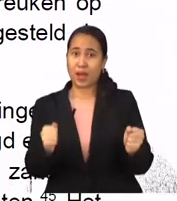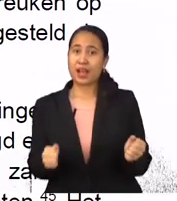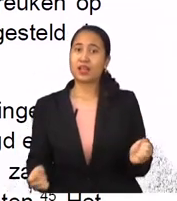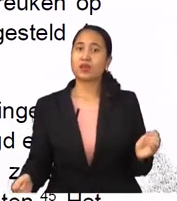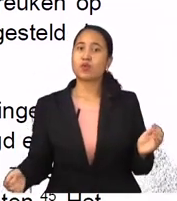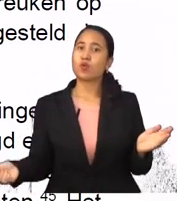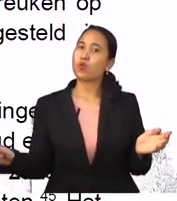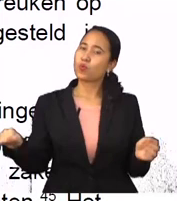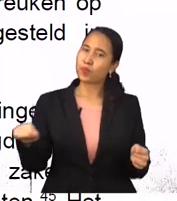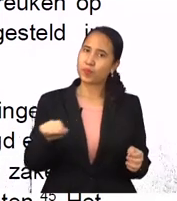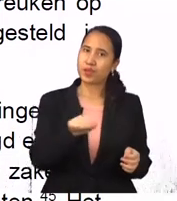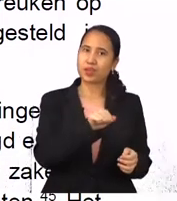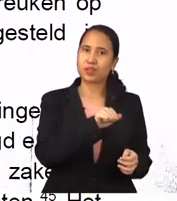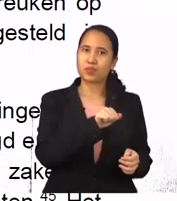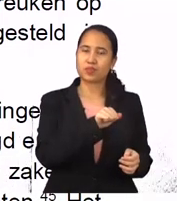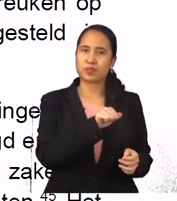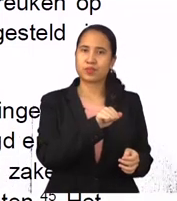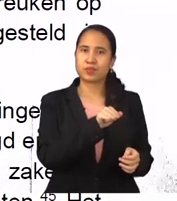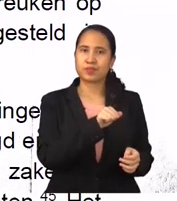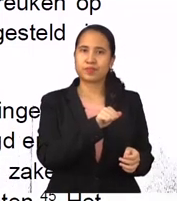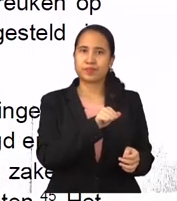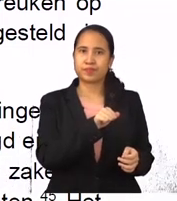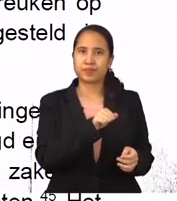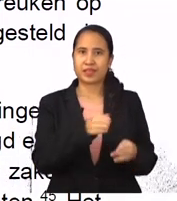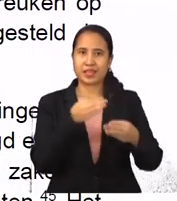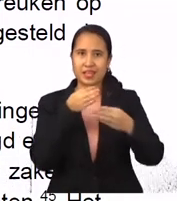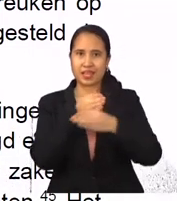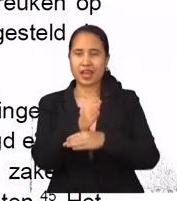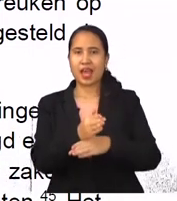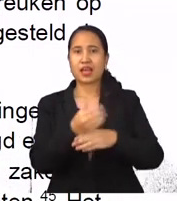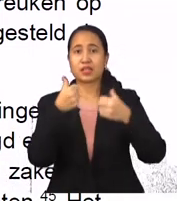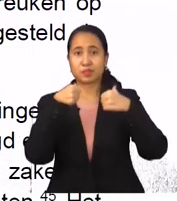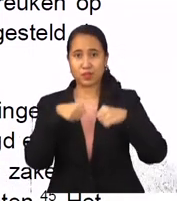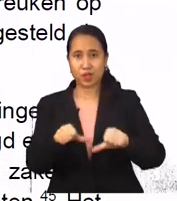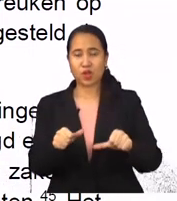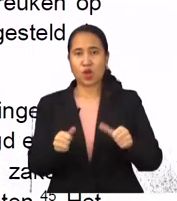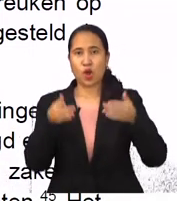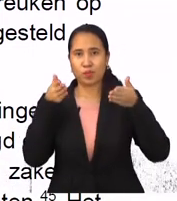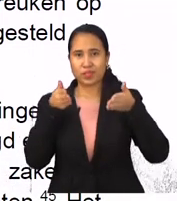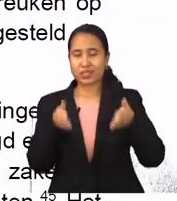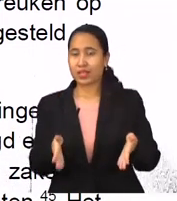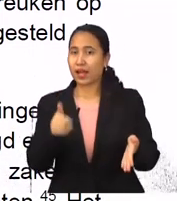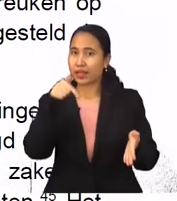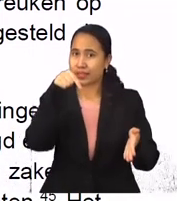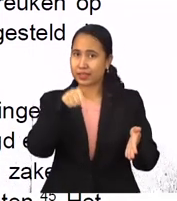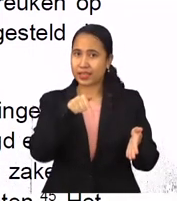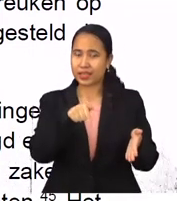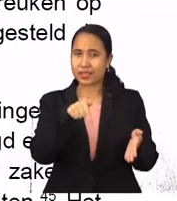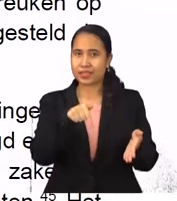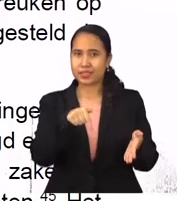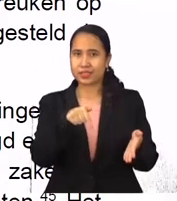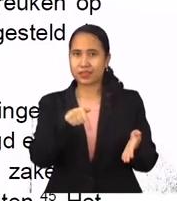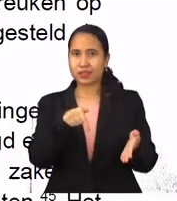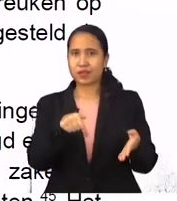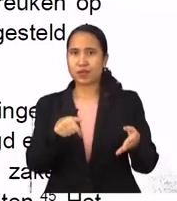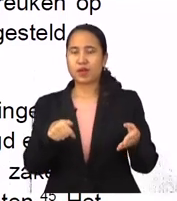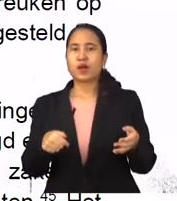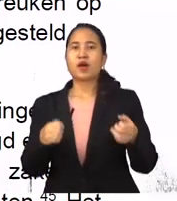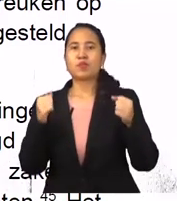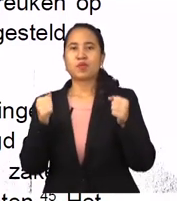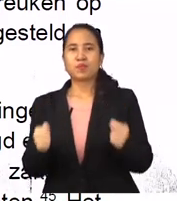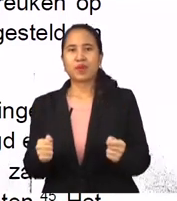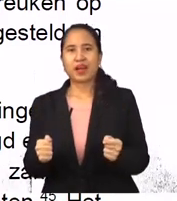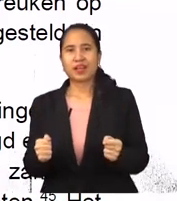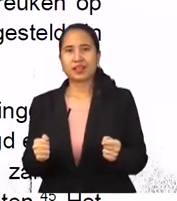uitmaken, rust de rechtsplicht op de staat om, voor zover deze bepalingen rechtstreekse werking hebben,